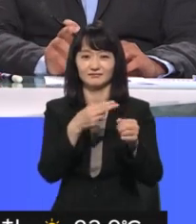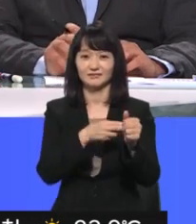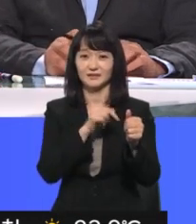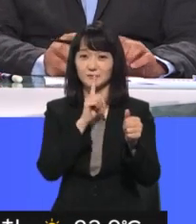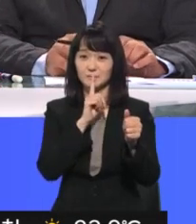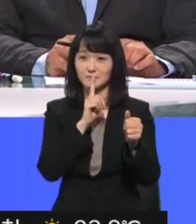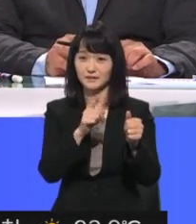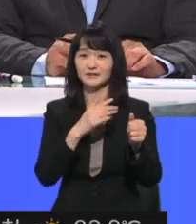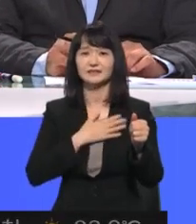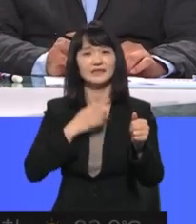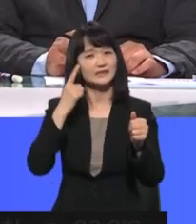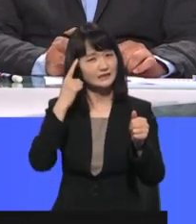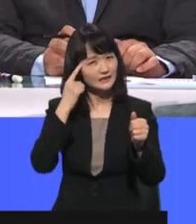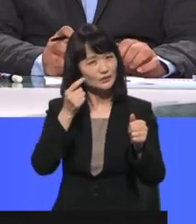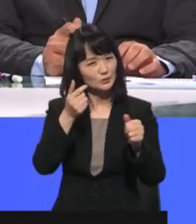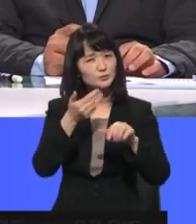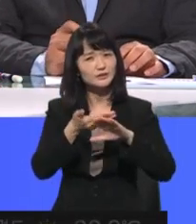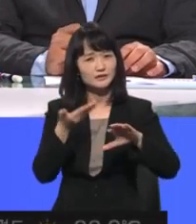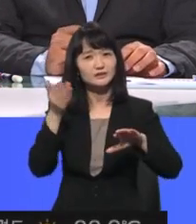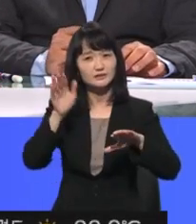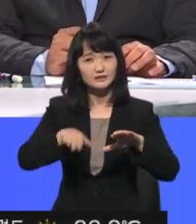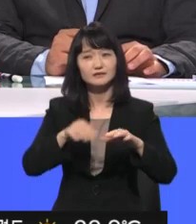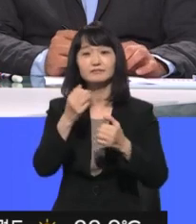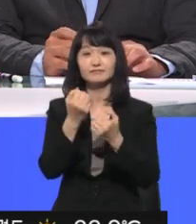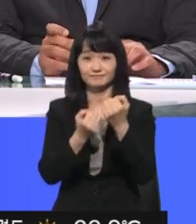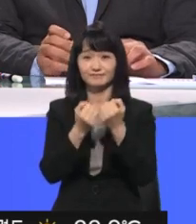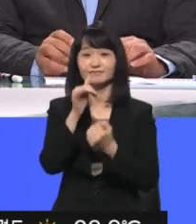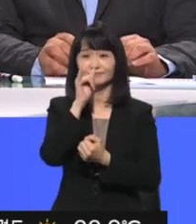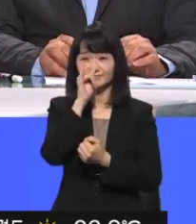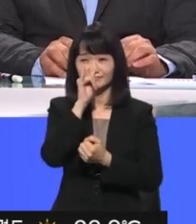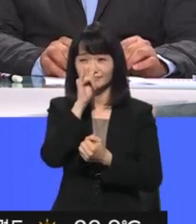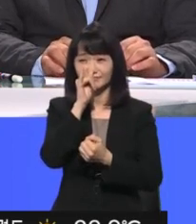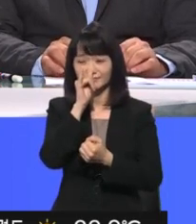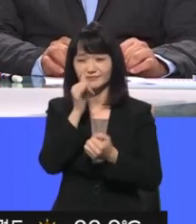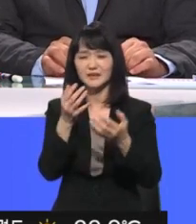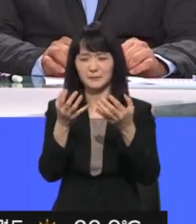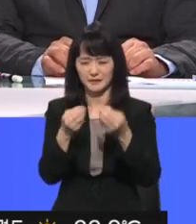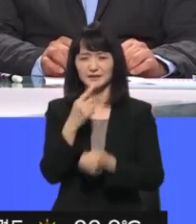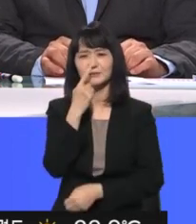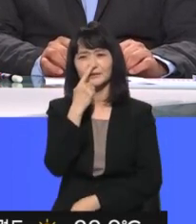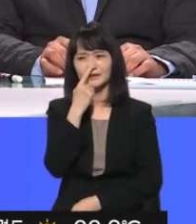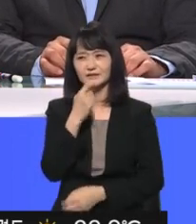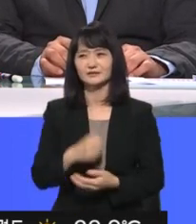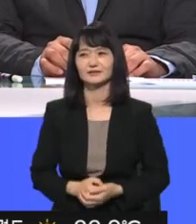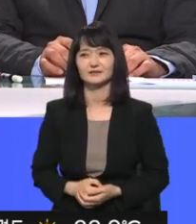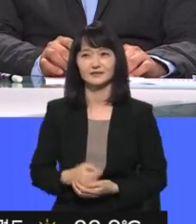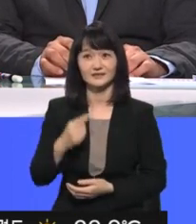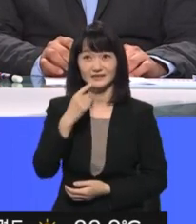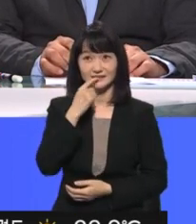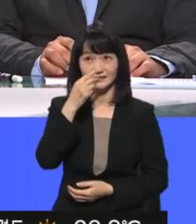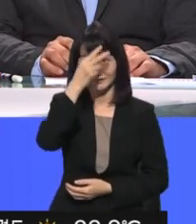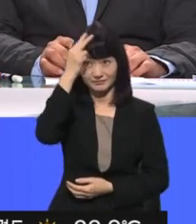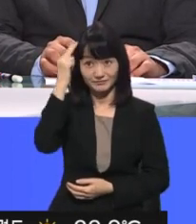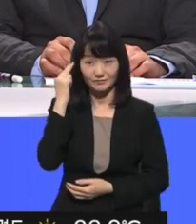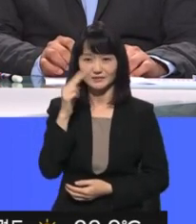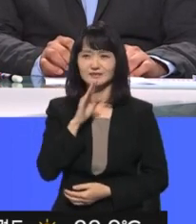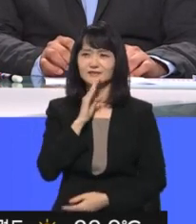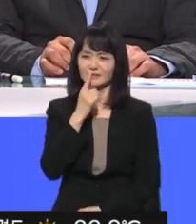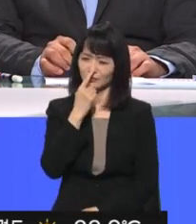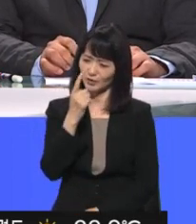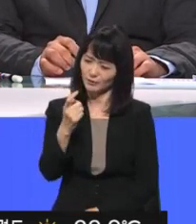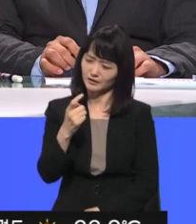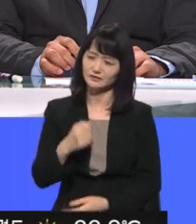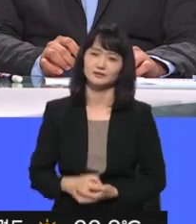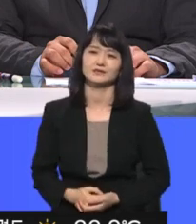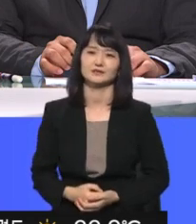내용이 제 생각과는 조금 다를 때도 있지만 설득력이 있어서 많이 배우고 있습니다 근데 백발 진짜 멋지세요 흰 색으로 염색하고 싶은데